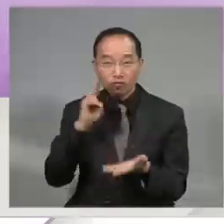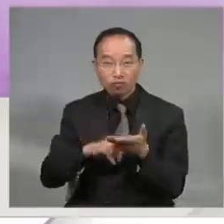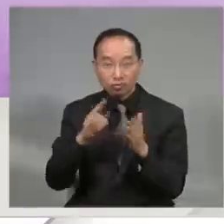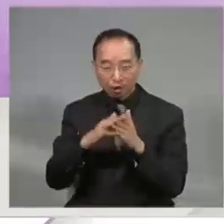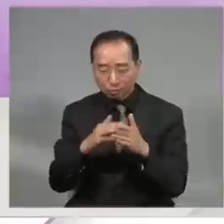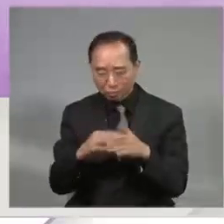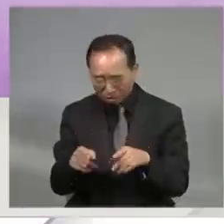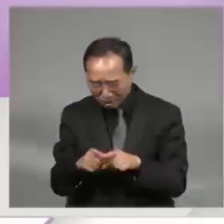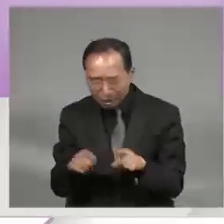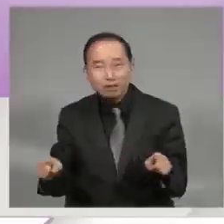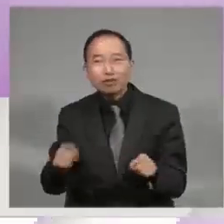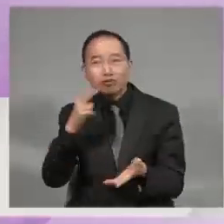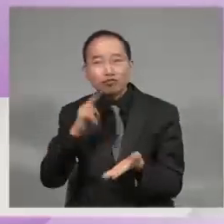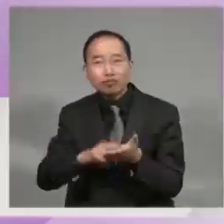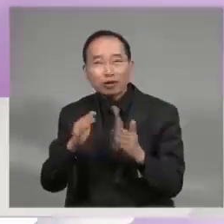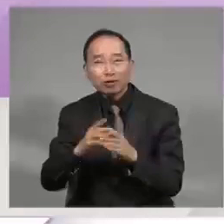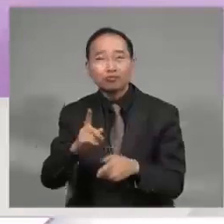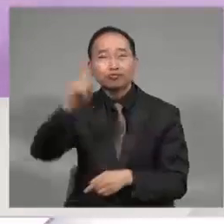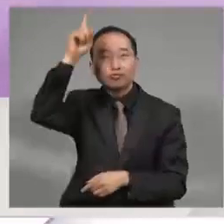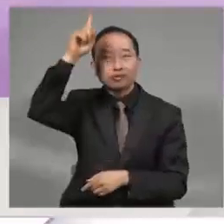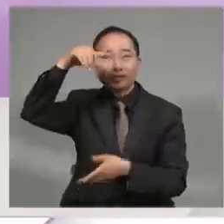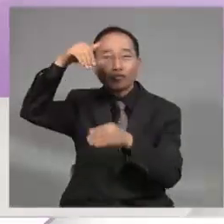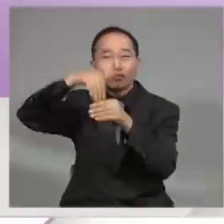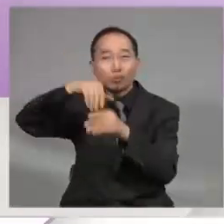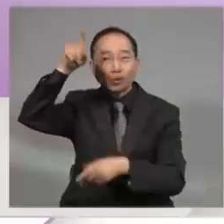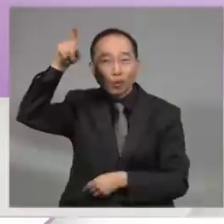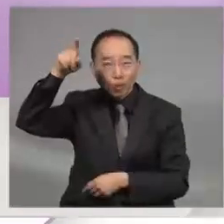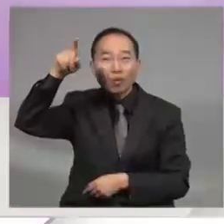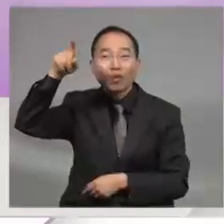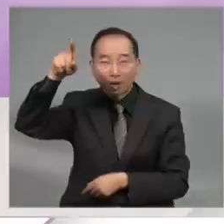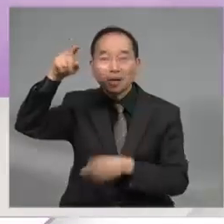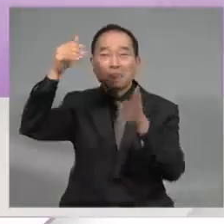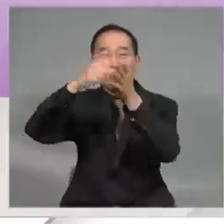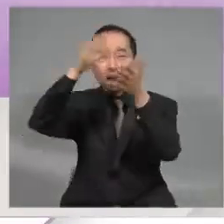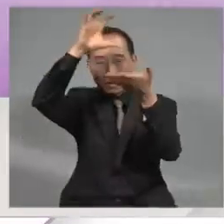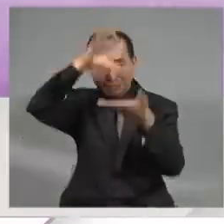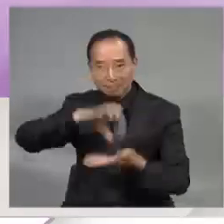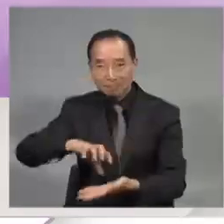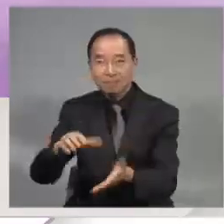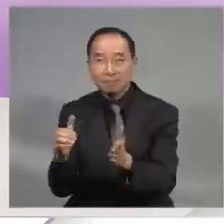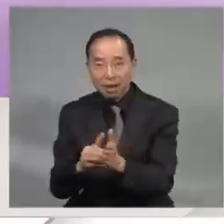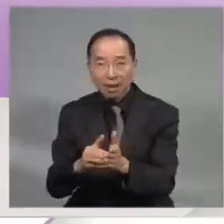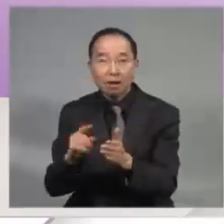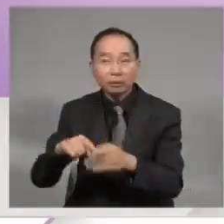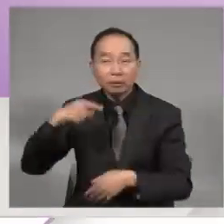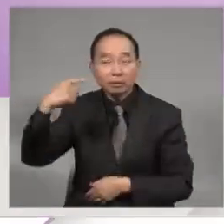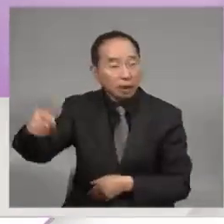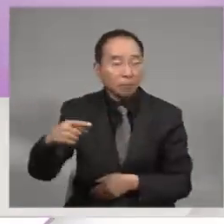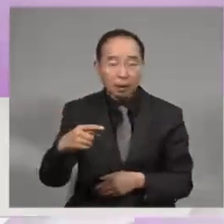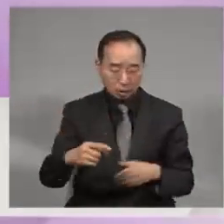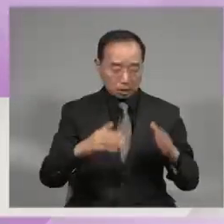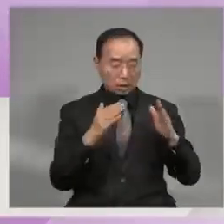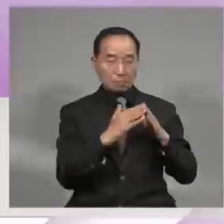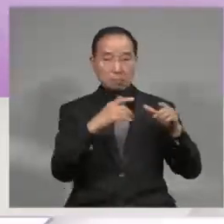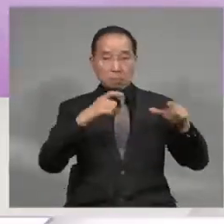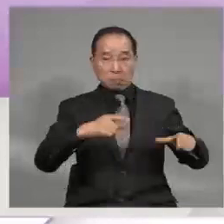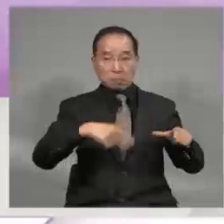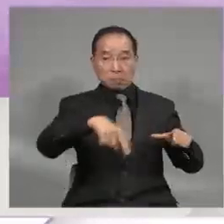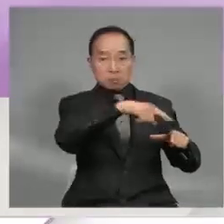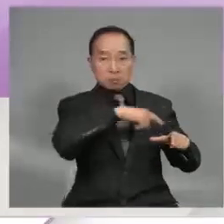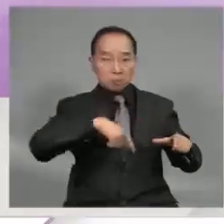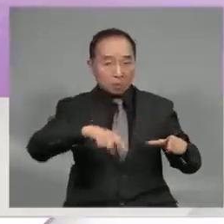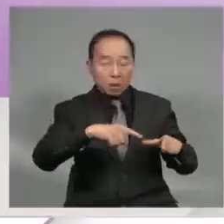예, 전달이 됐고 자, 이제 또 차를 타고 네, 그 선거관리위원회로 가는 건가요? 네. 수영구에 또 있군요. 네,